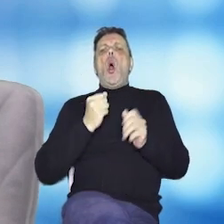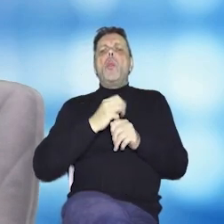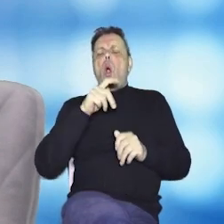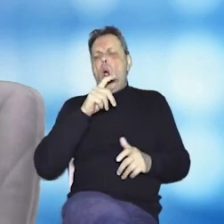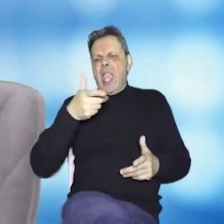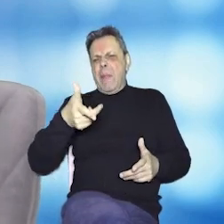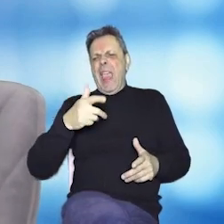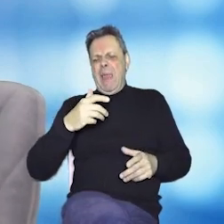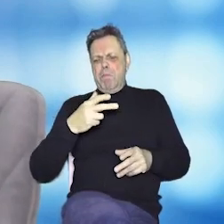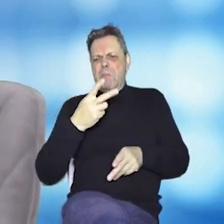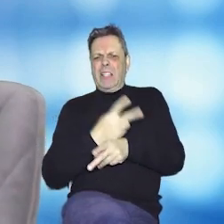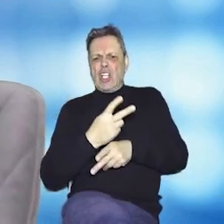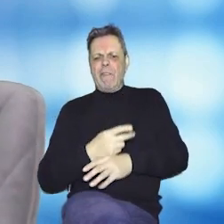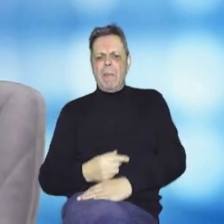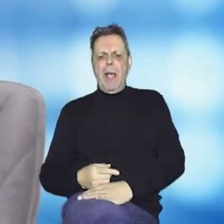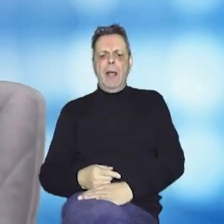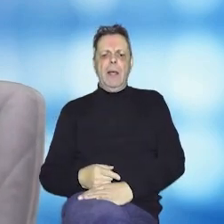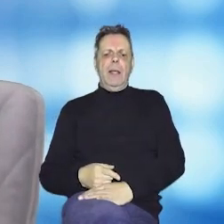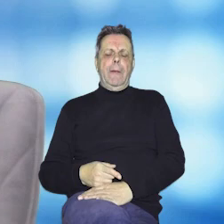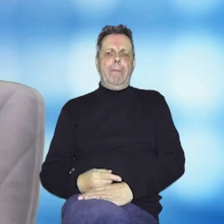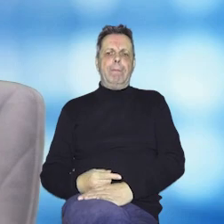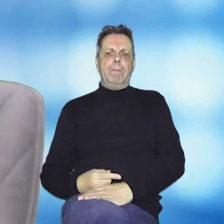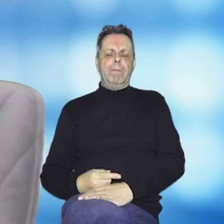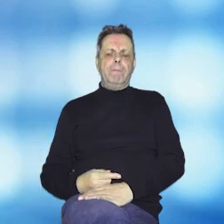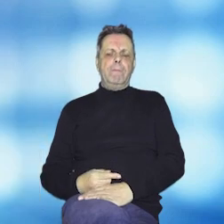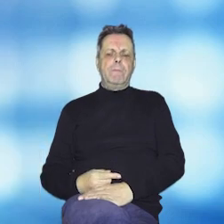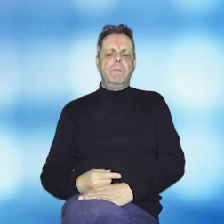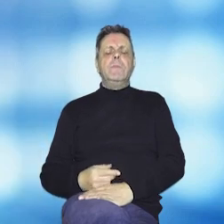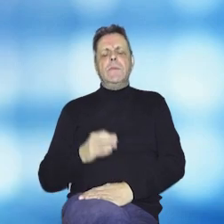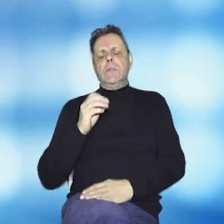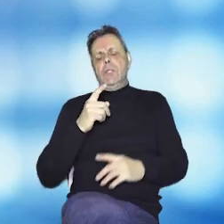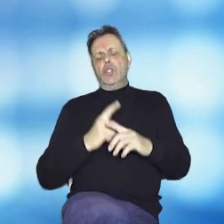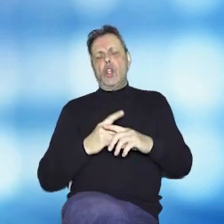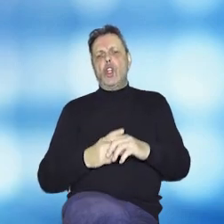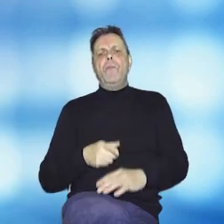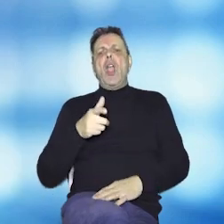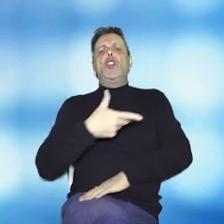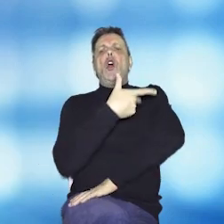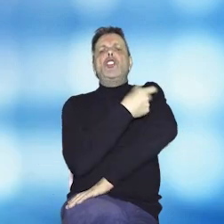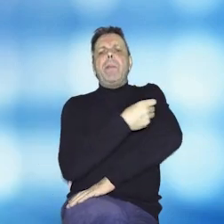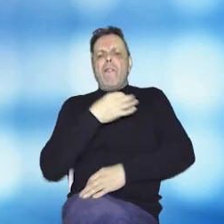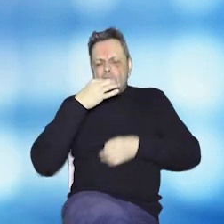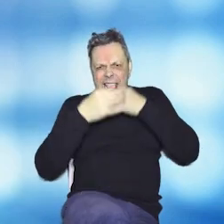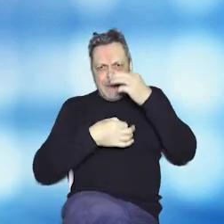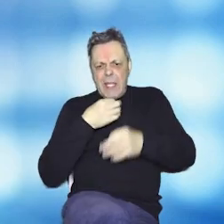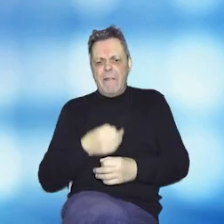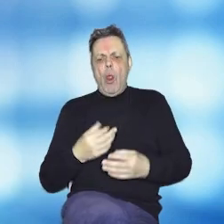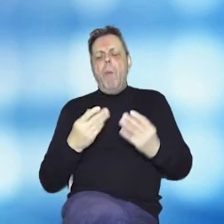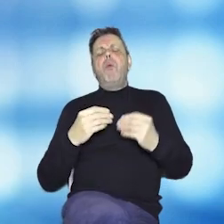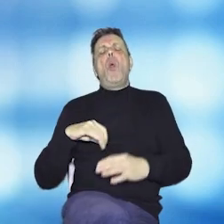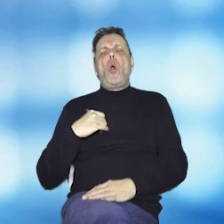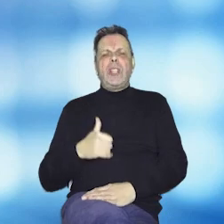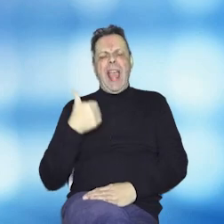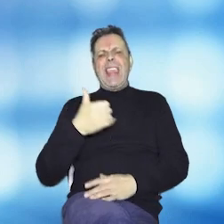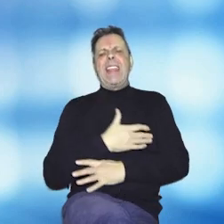nekim državama, koliko se sjećam njihove vijesti. Pa dobro se sjećate, dakle, to cjepivo se ispitivalo puno